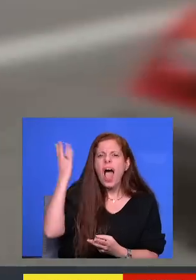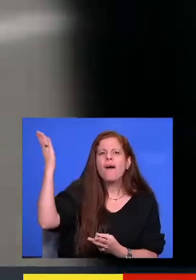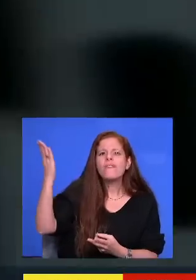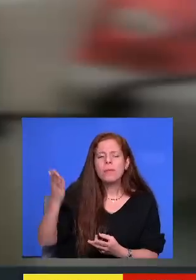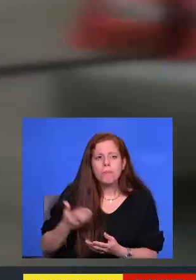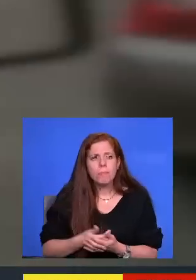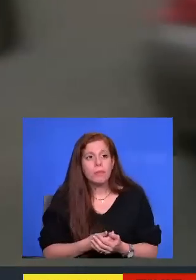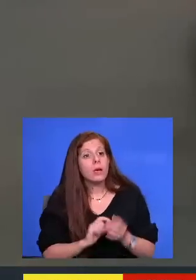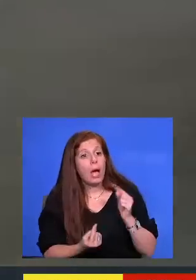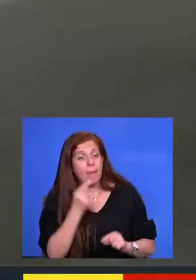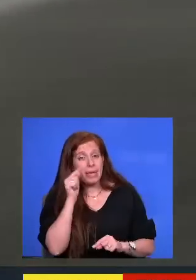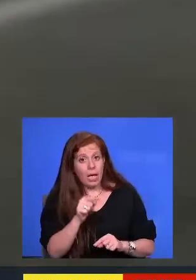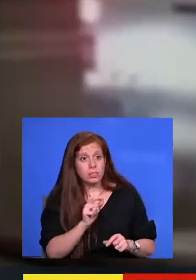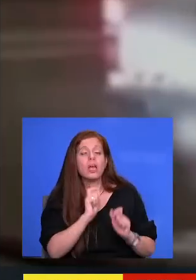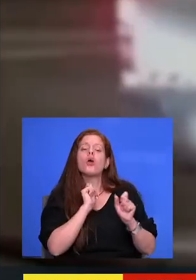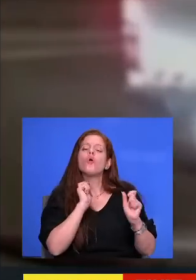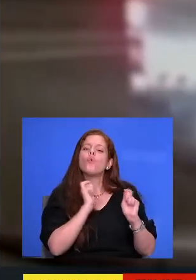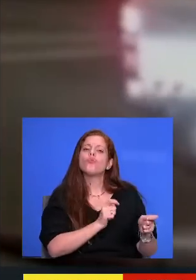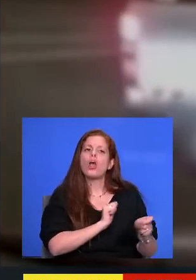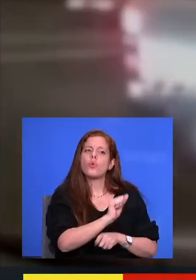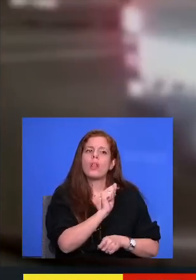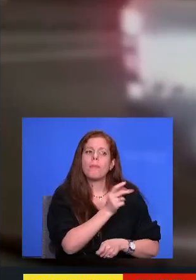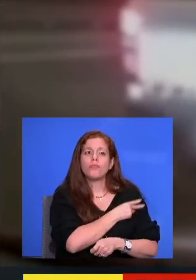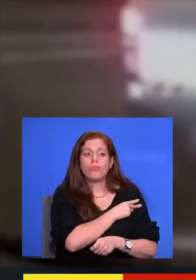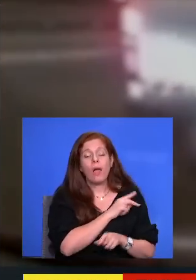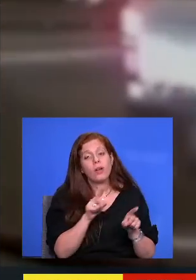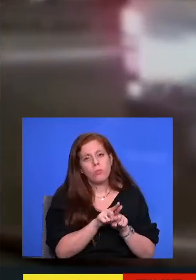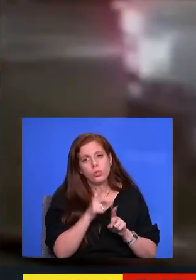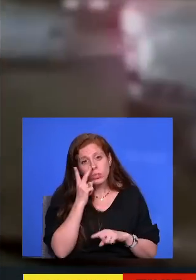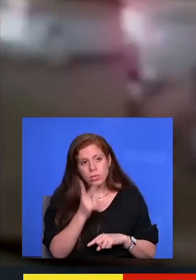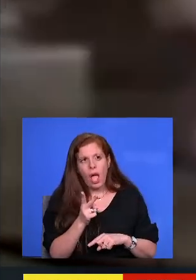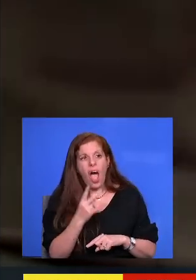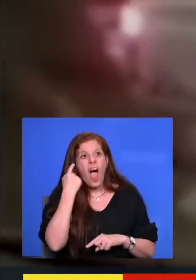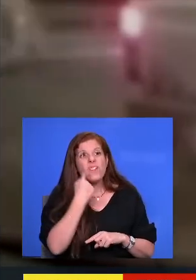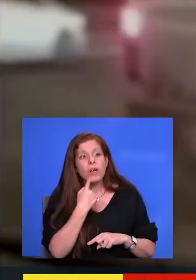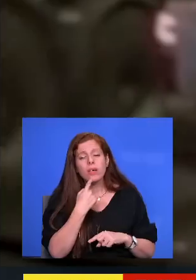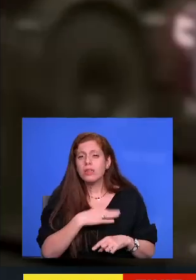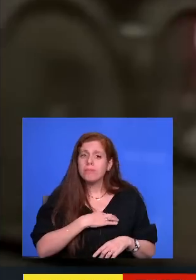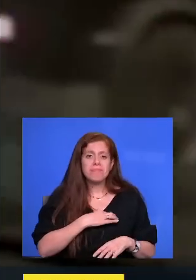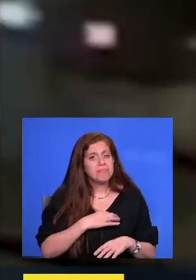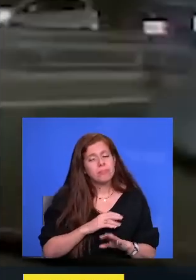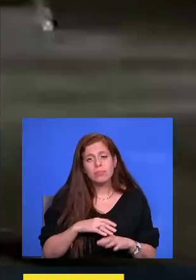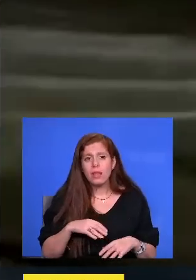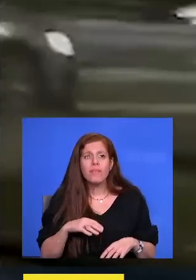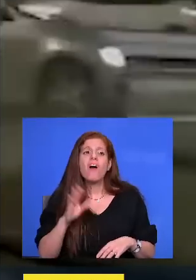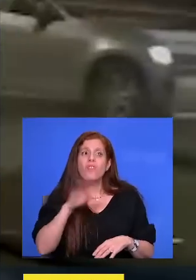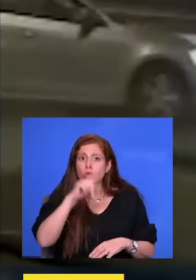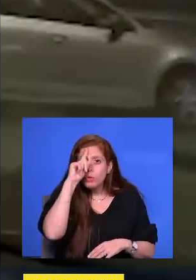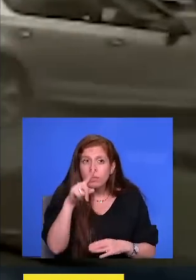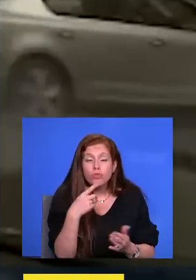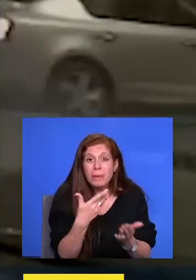גם במקרה הזה הוגשה תלונה במשטרה, אבל כפי שזה נראה, העבריינים על הכביש לא נרתעים, ואף שהם יודעים שהם